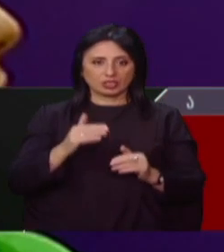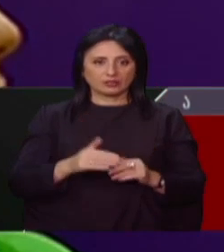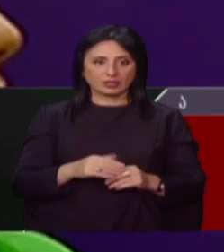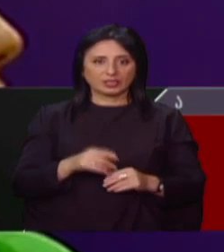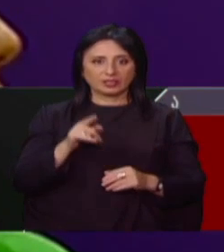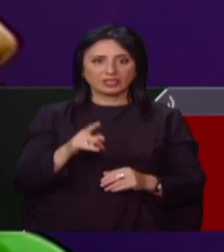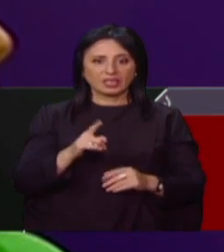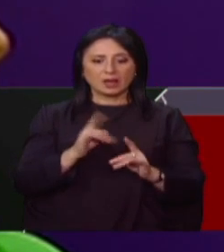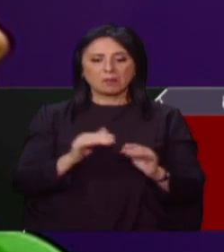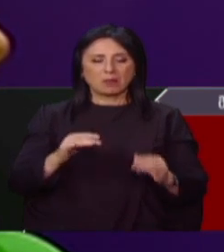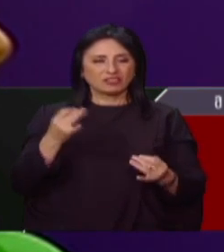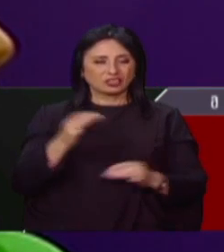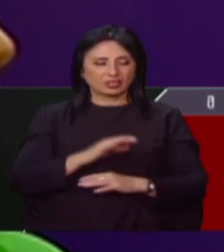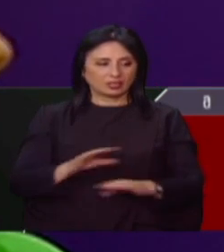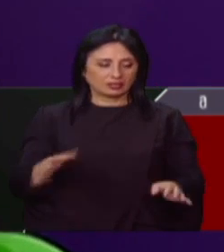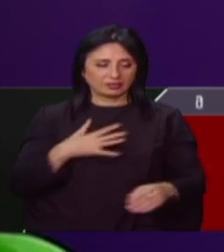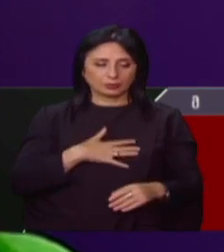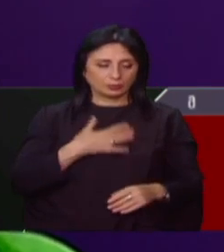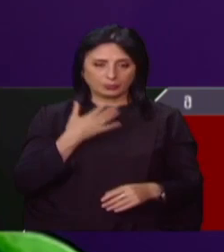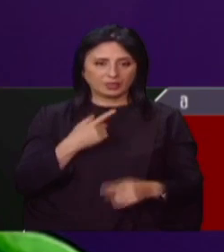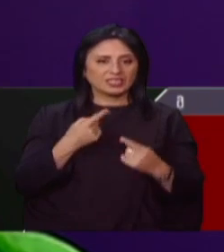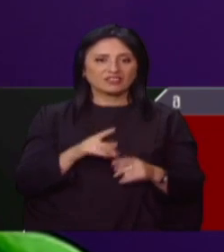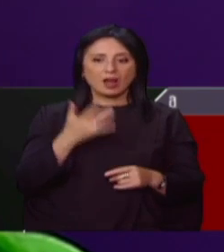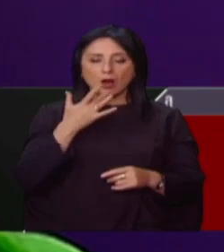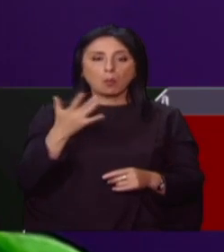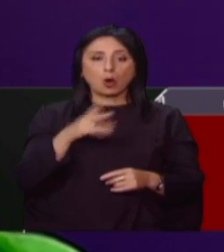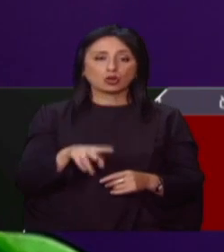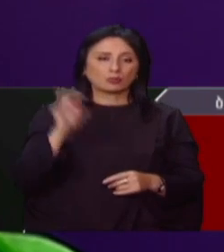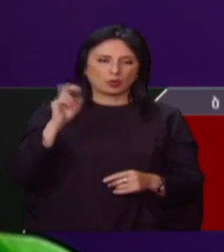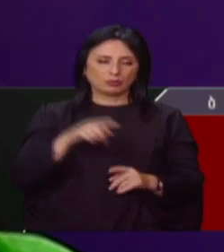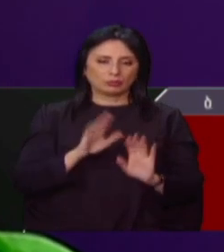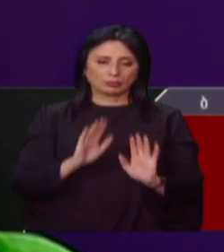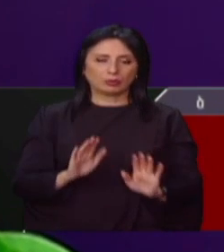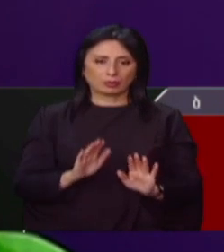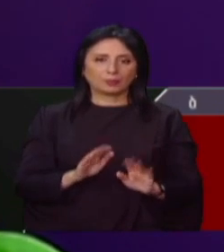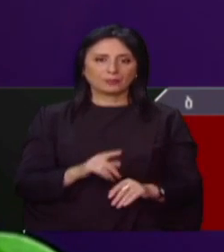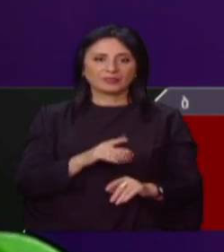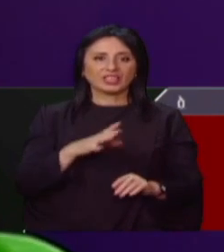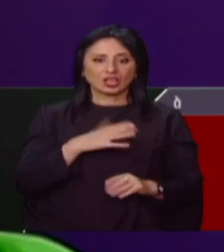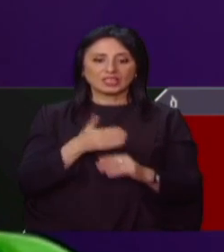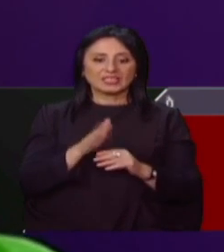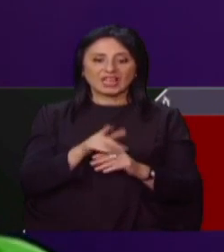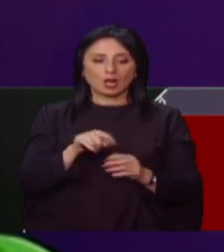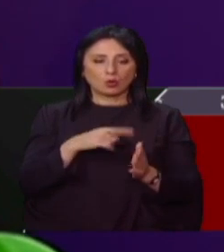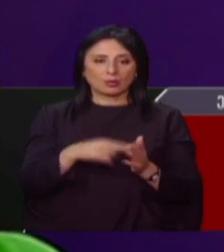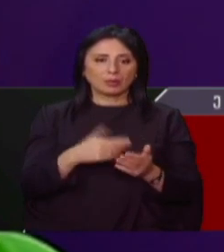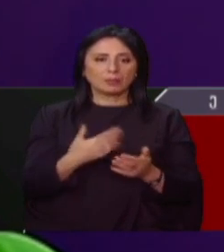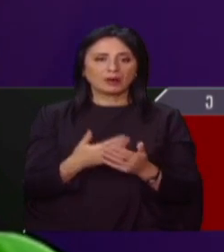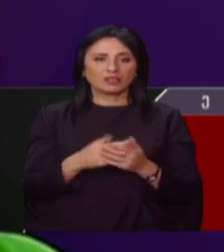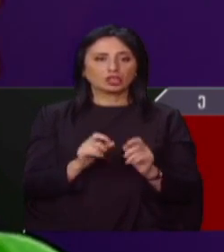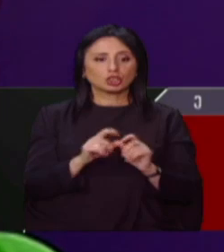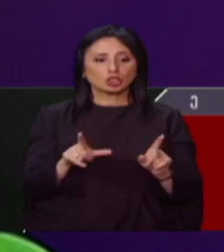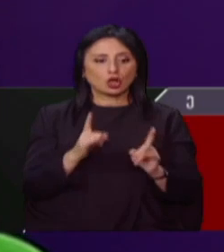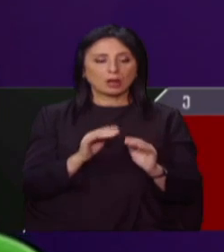არც ბავშვების ინტერესები ადარდებდა, არც სხვა რამე და პოლიტიკურად იყენებენ ამას, იმიტომ რომ იქ იყო ცალკეული საკითხები, მაგალითად